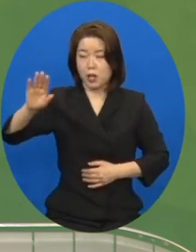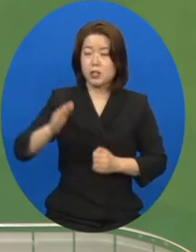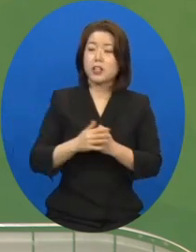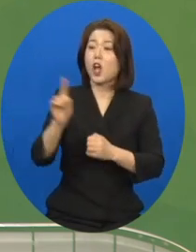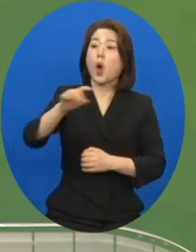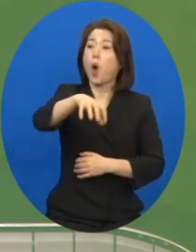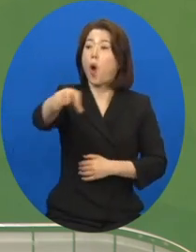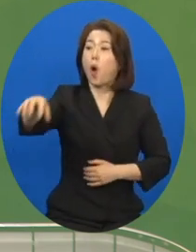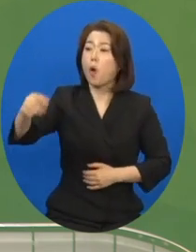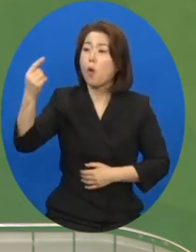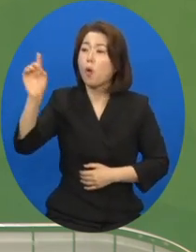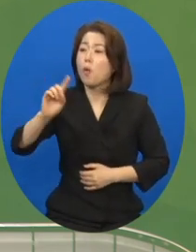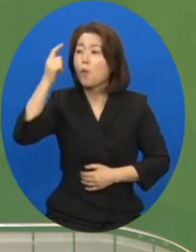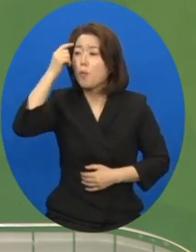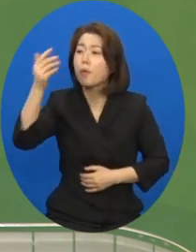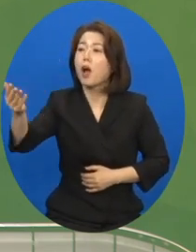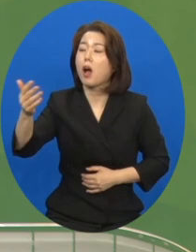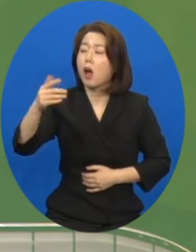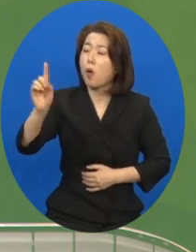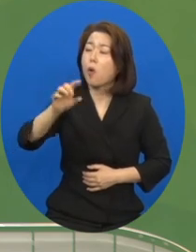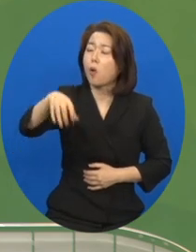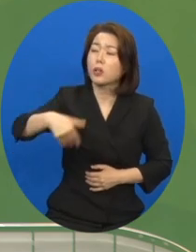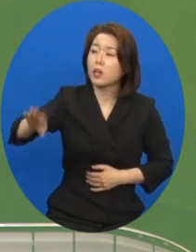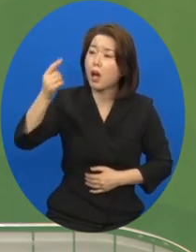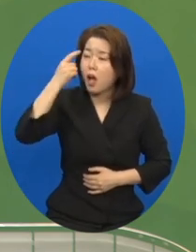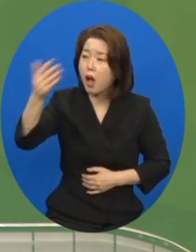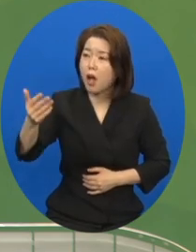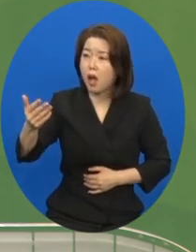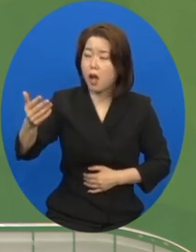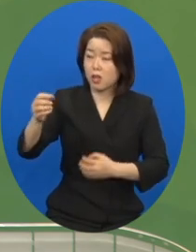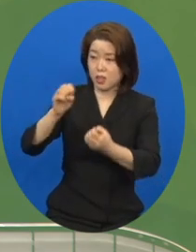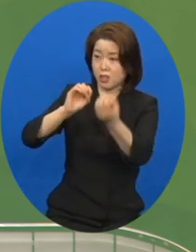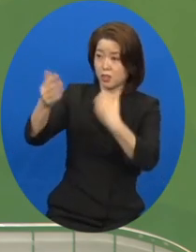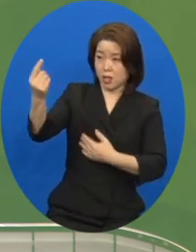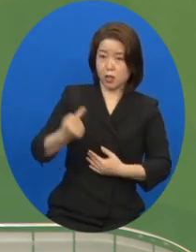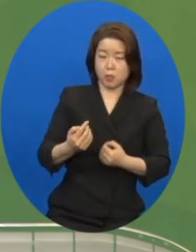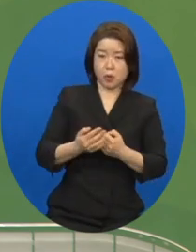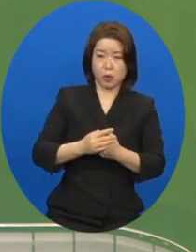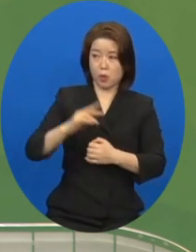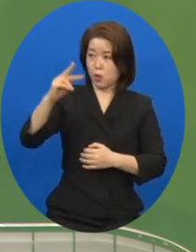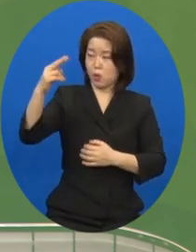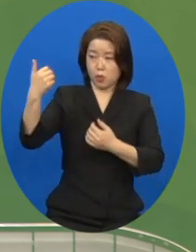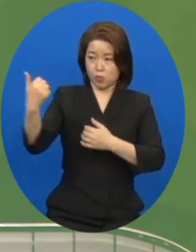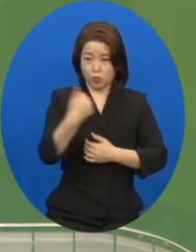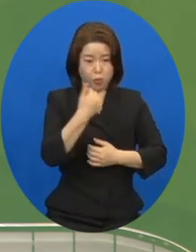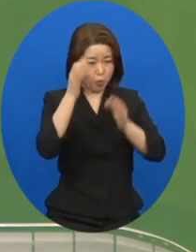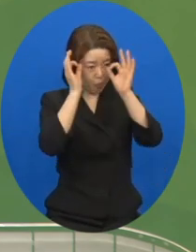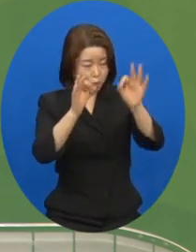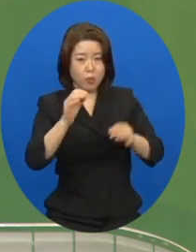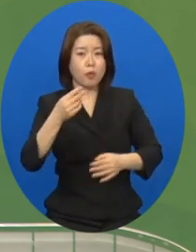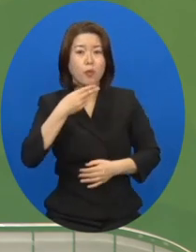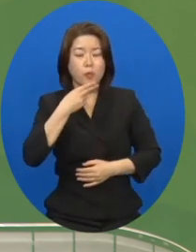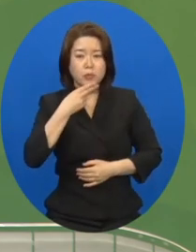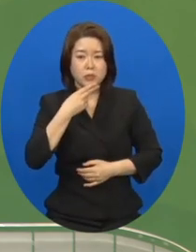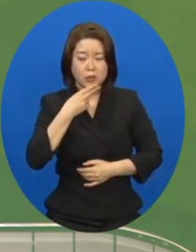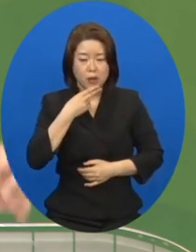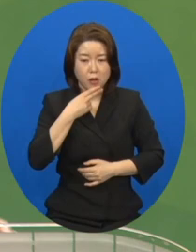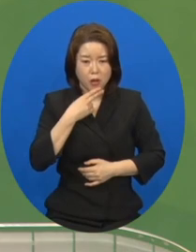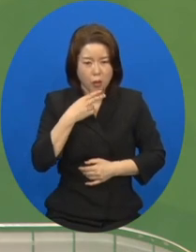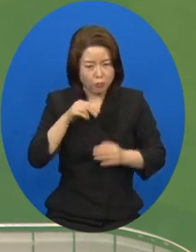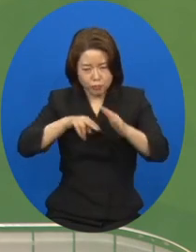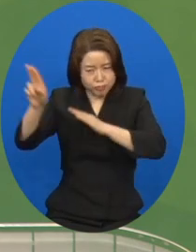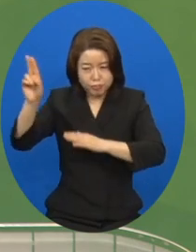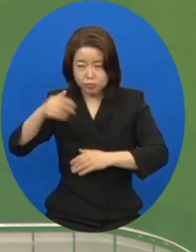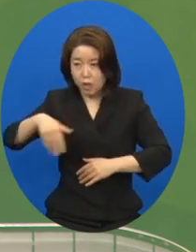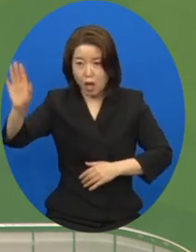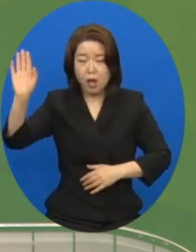가니? 어디 가? 대답이 없어요. 돌아보지도 않아요. 그리고는 도대체 어디론가